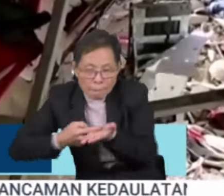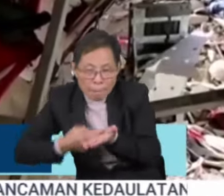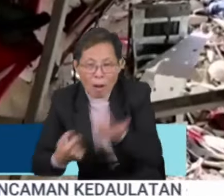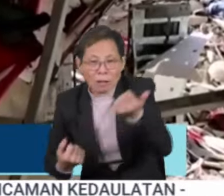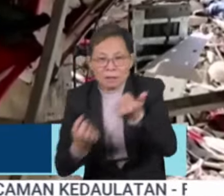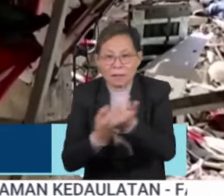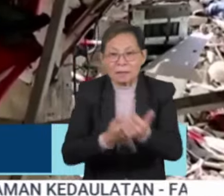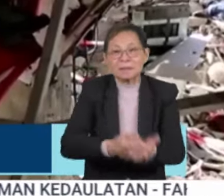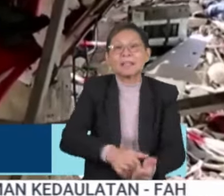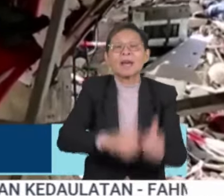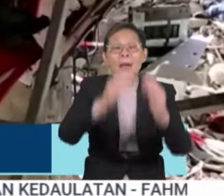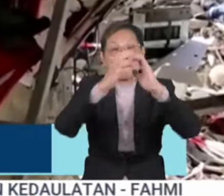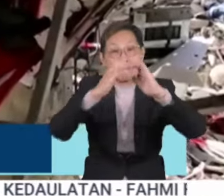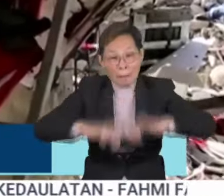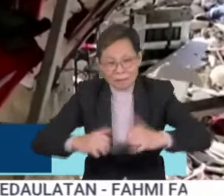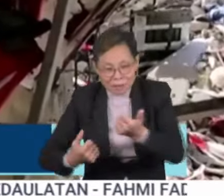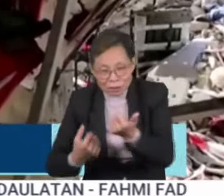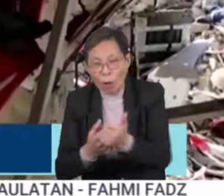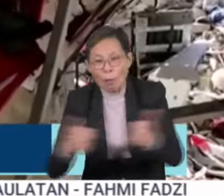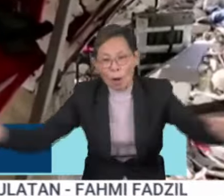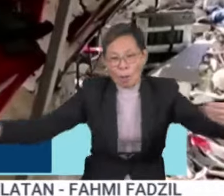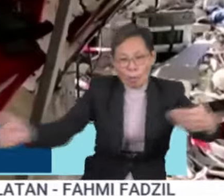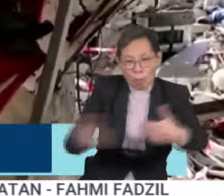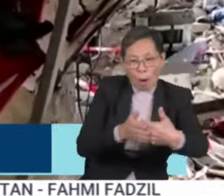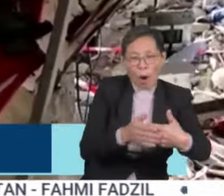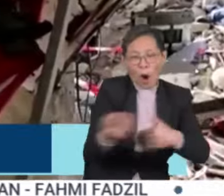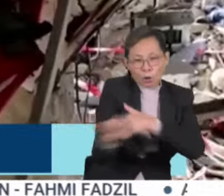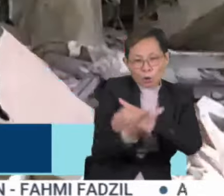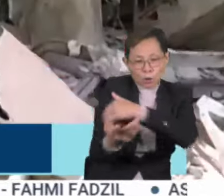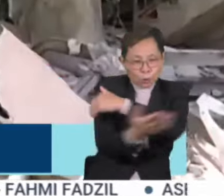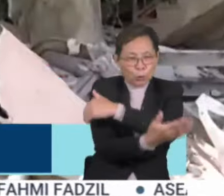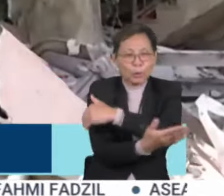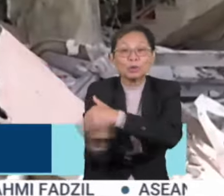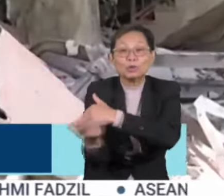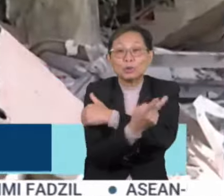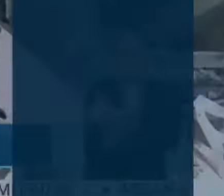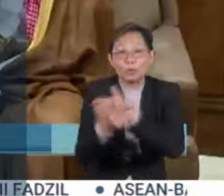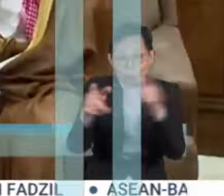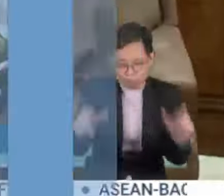oleh Mesir ini bertujuan merapatkan jurang antara kedua-dua pihak.